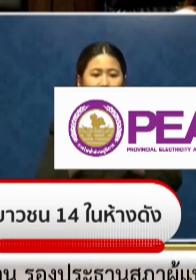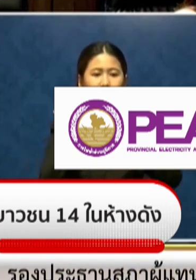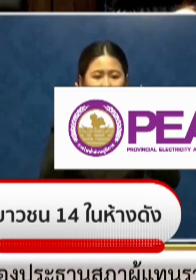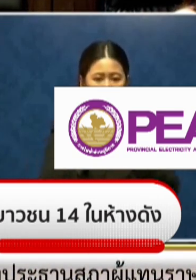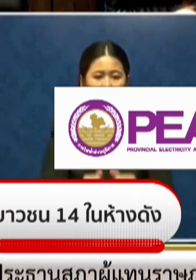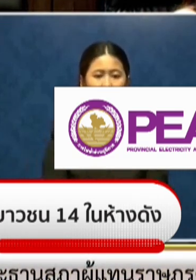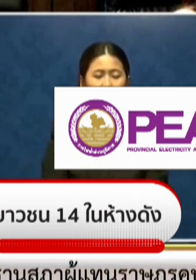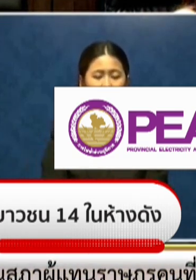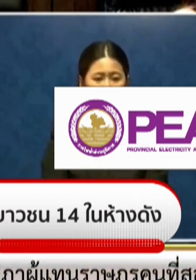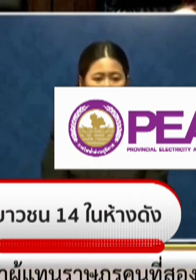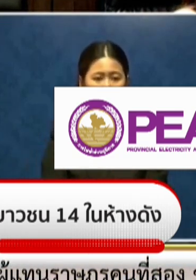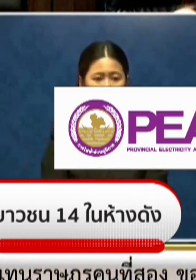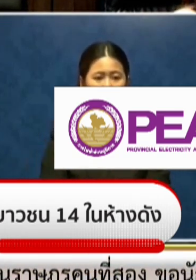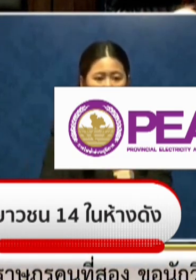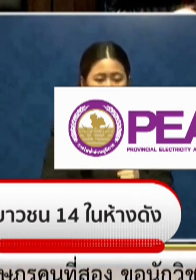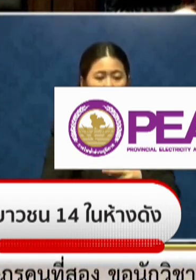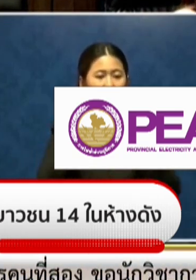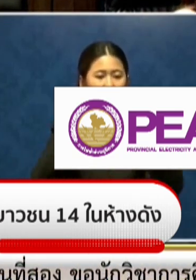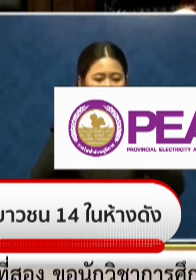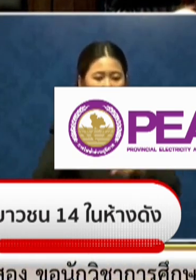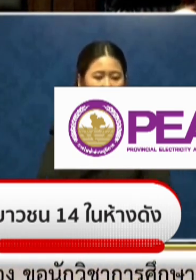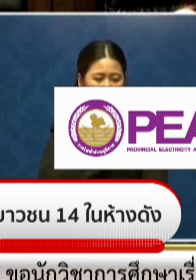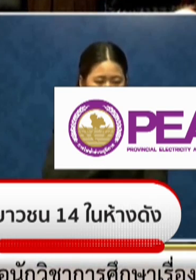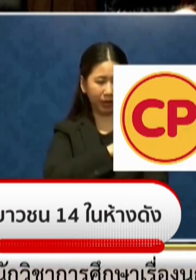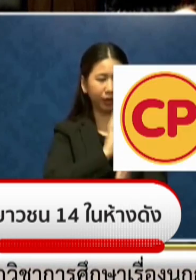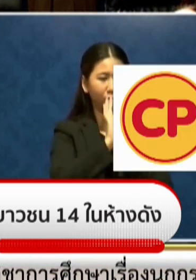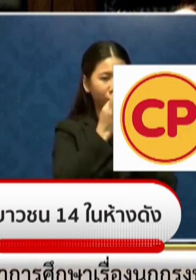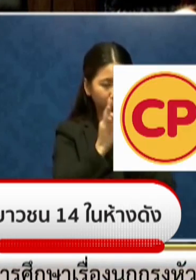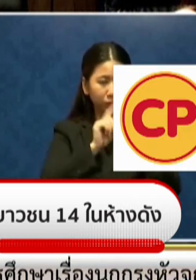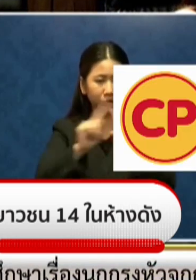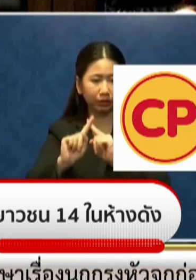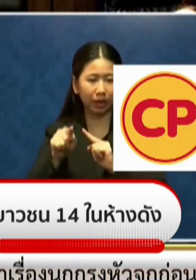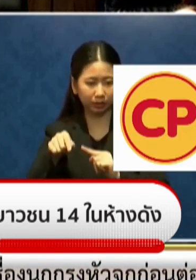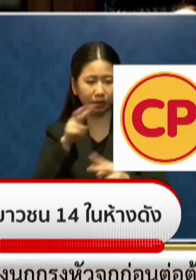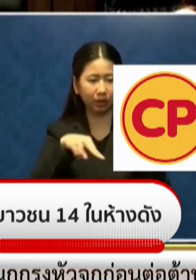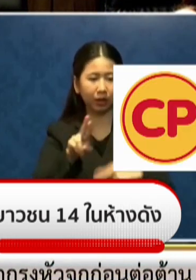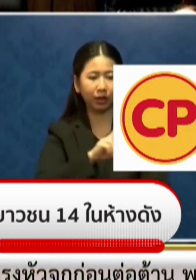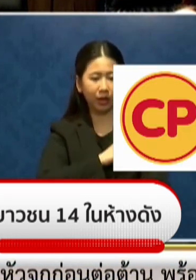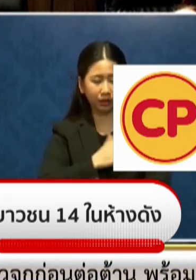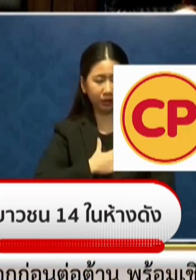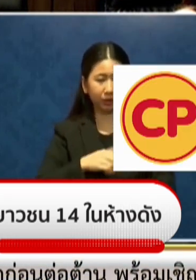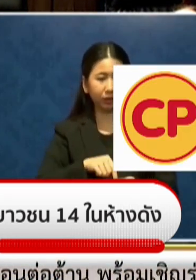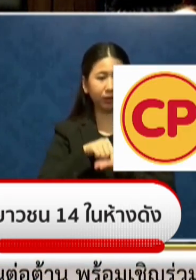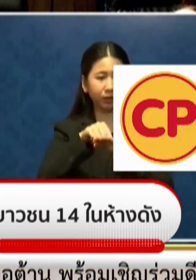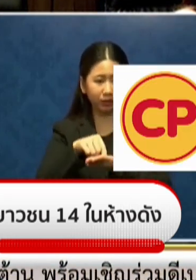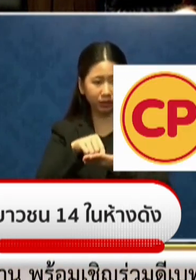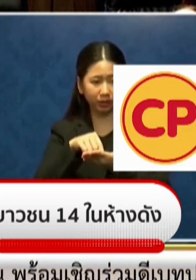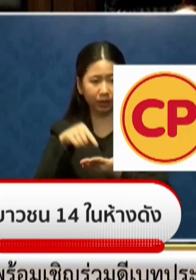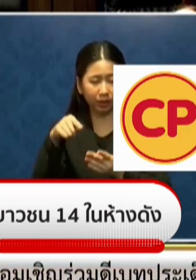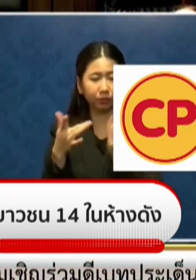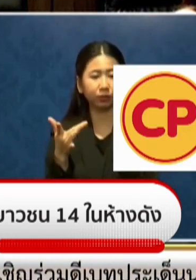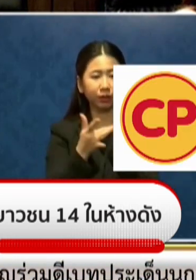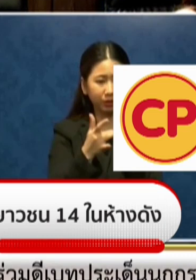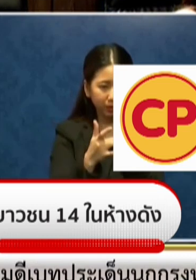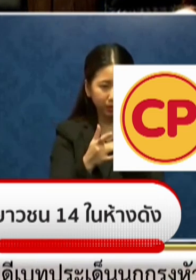นี้แสดงความเสียใจต่อผู้เสียชีวิตและผู้ได้รับผลกระทบจากเหตุการณ์บุกยิงที่ห้างแห่งนี้และขอเสนอ 3